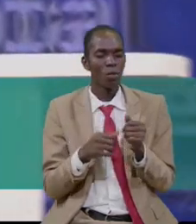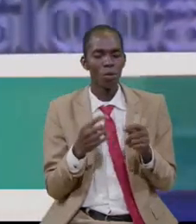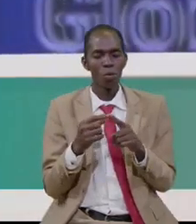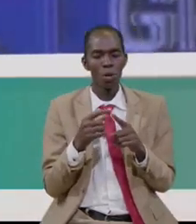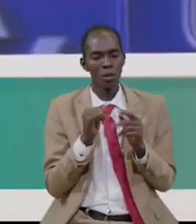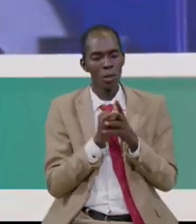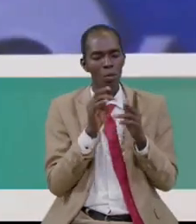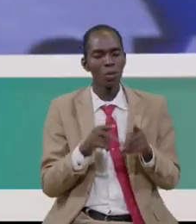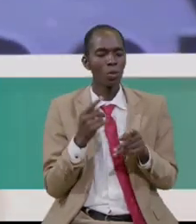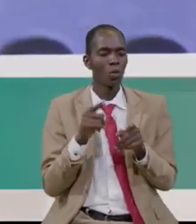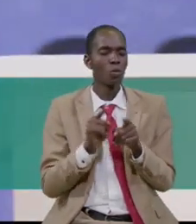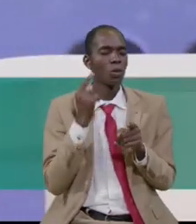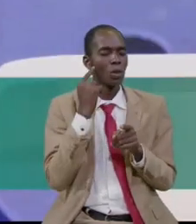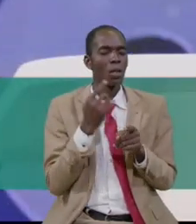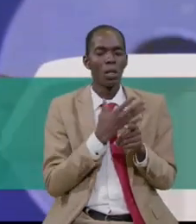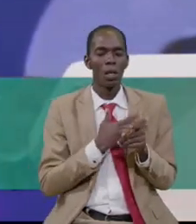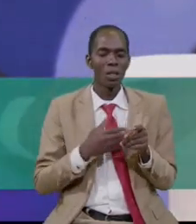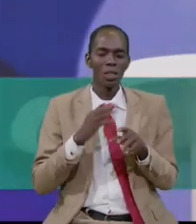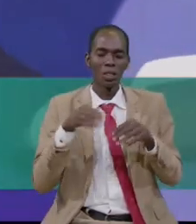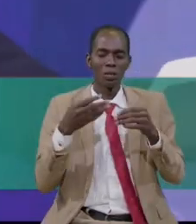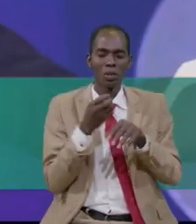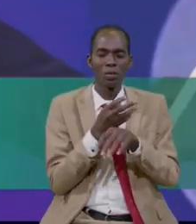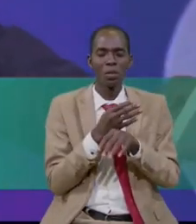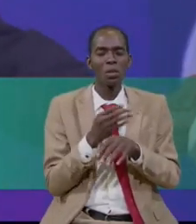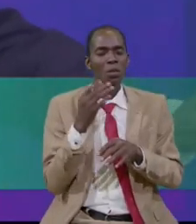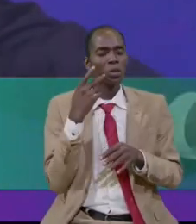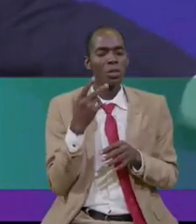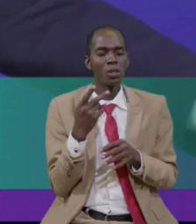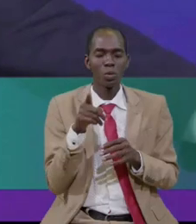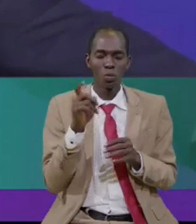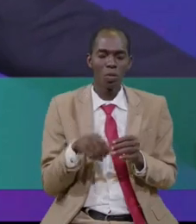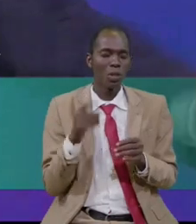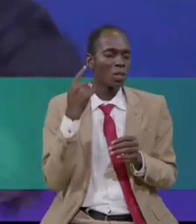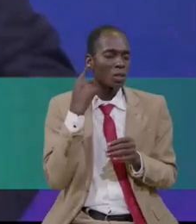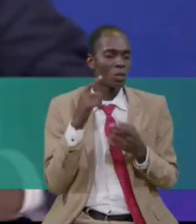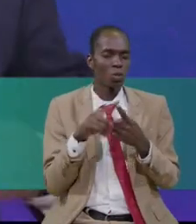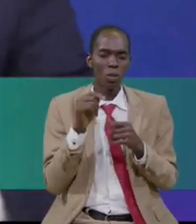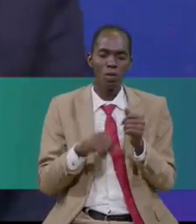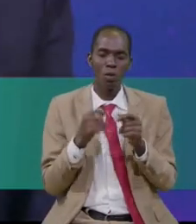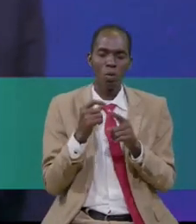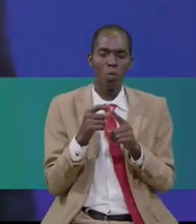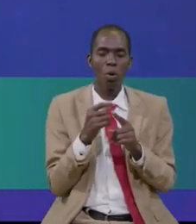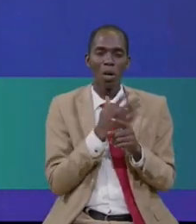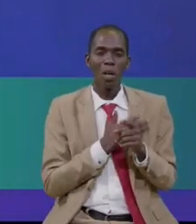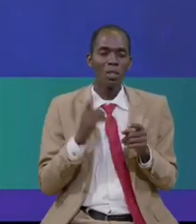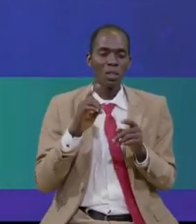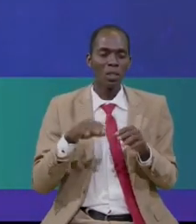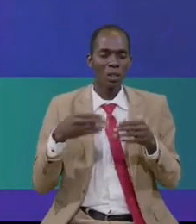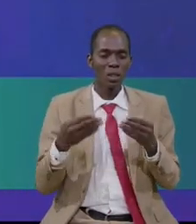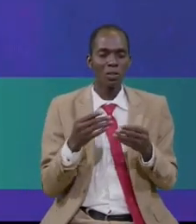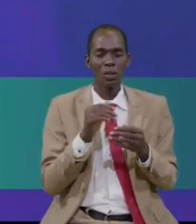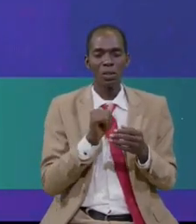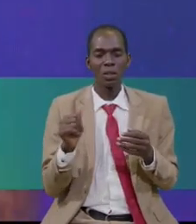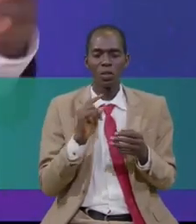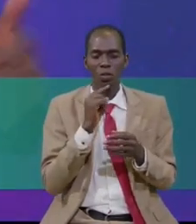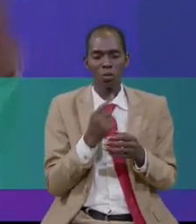Quand quelqu'un va à la banque, il écoute toute parole et il prête oreille à